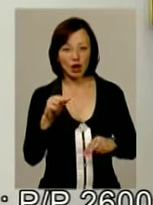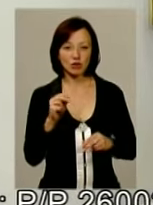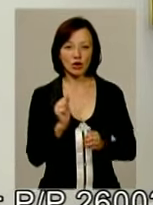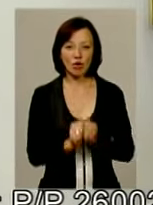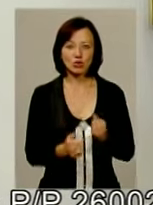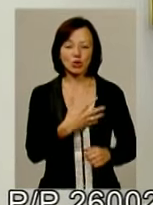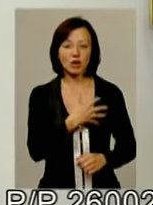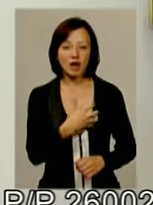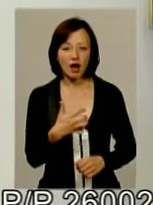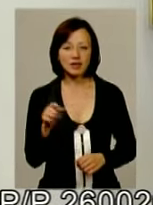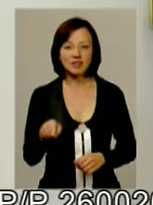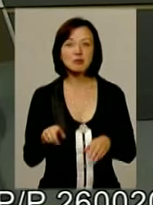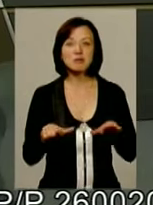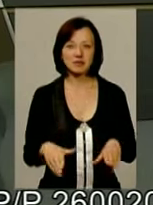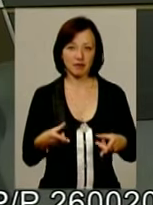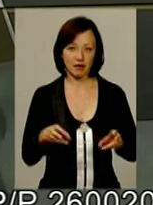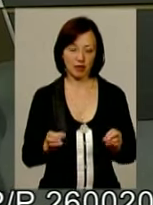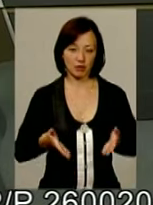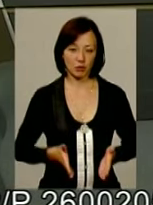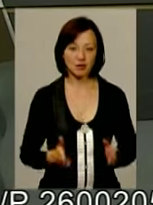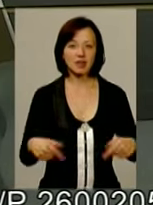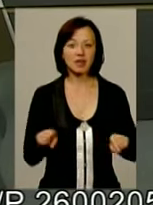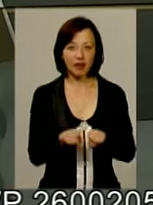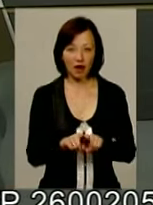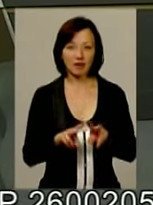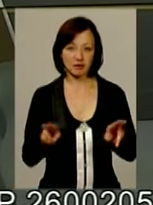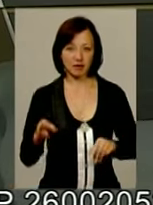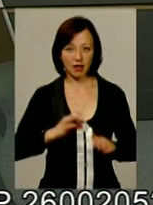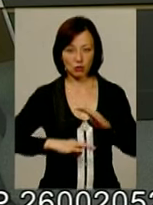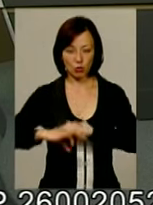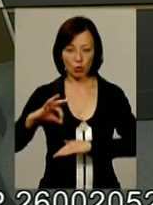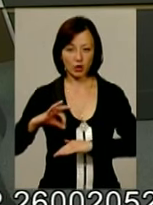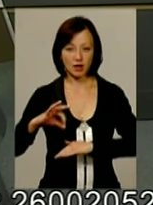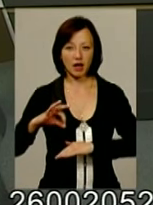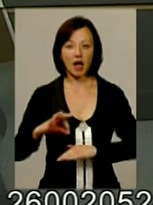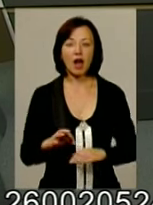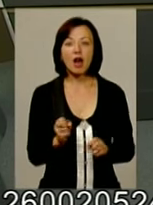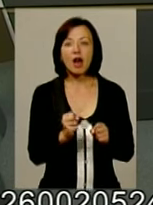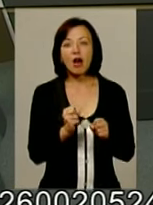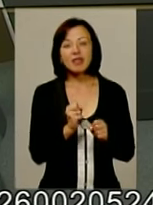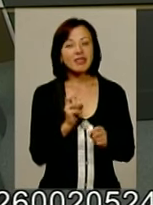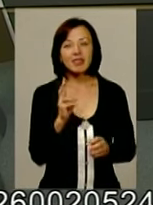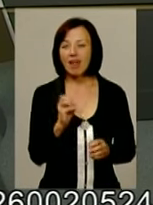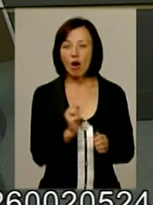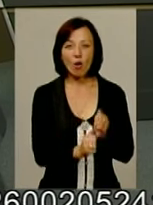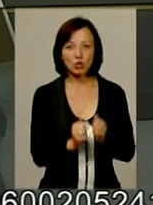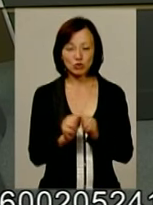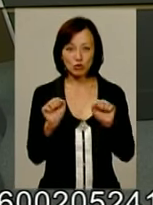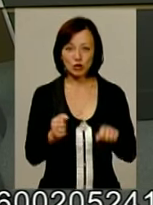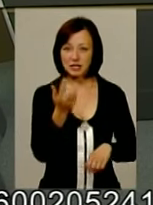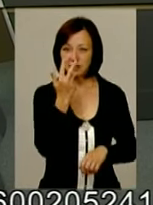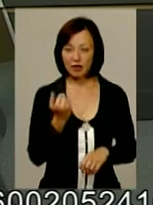кожного тягне в те місце, де він народився. Таке є і на Сході. Не кожен може пристосуватися до того, коли